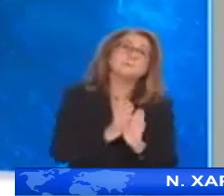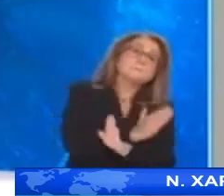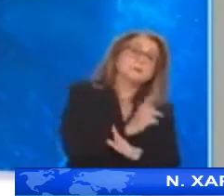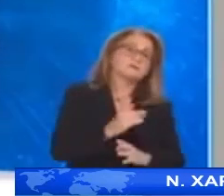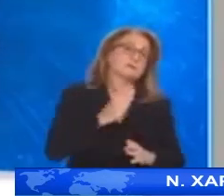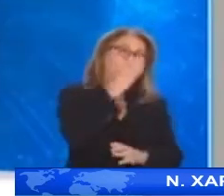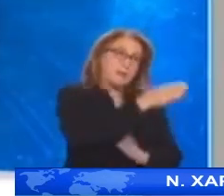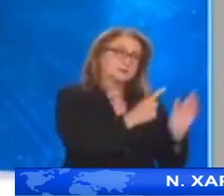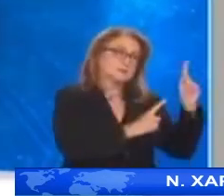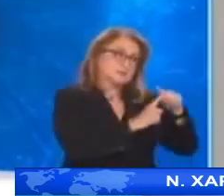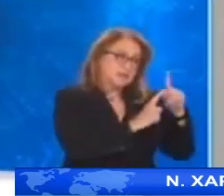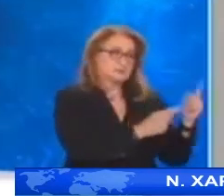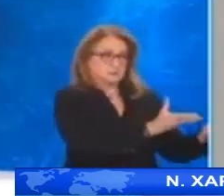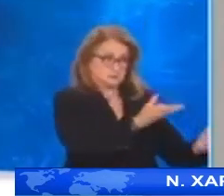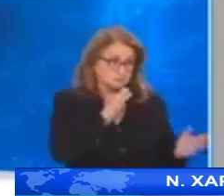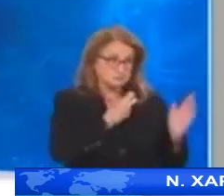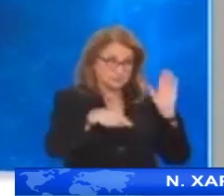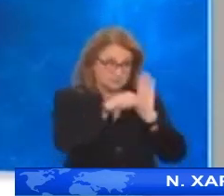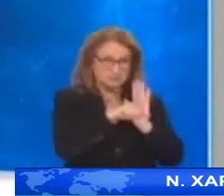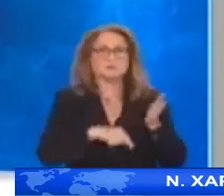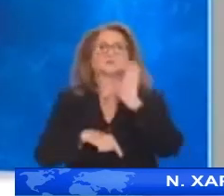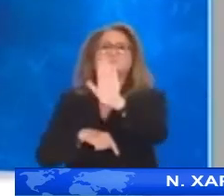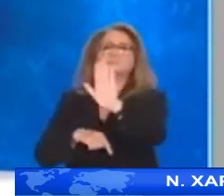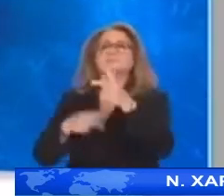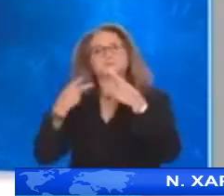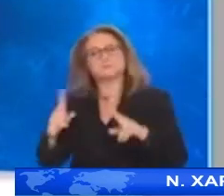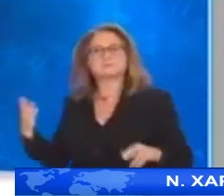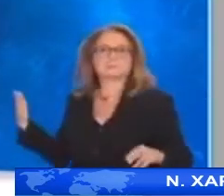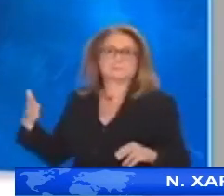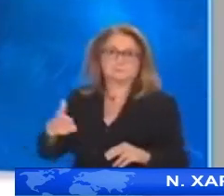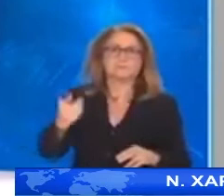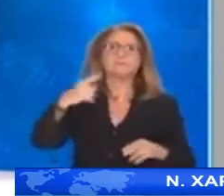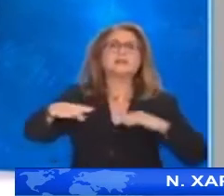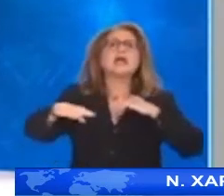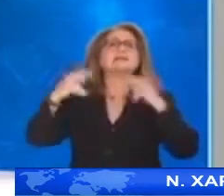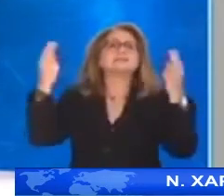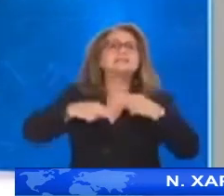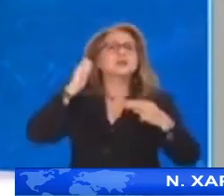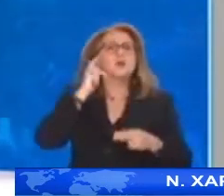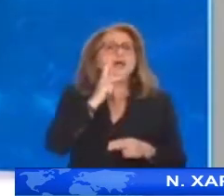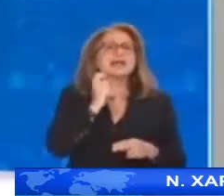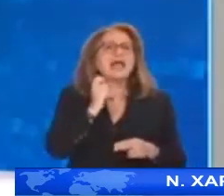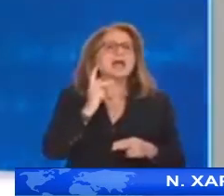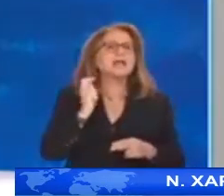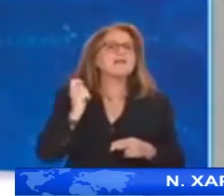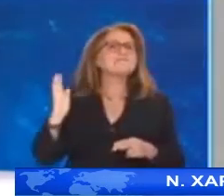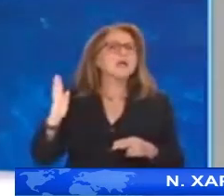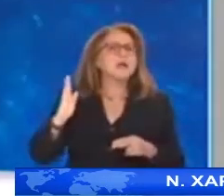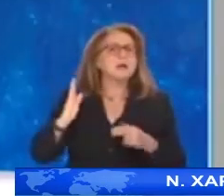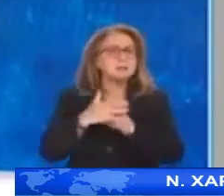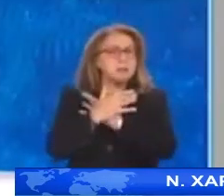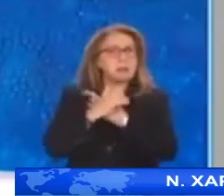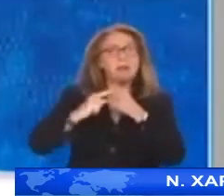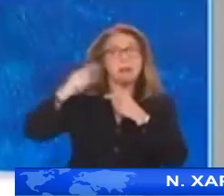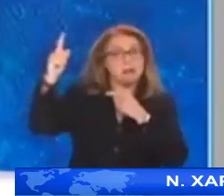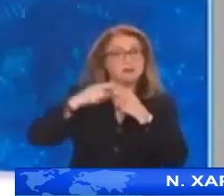τις 16 Αυγούστου, ο αριθμός των εισερχομένων από το συνοριακό σταθμό Κακαβιάς περιορίζεται στα 750 άτομα την ημέρα. Θα